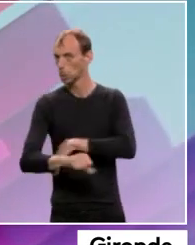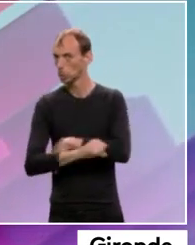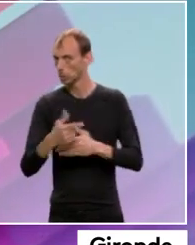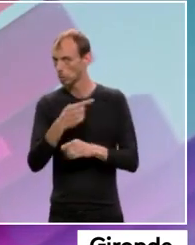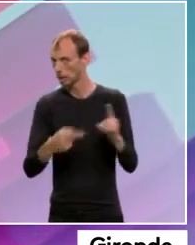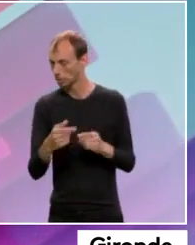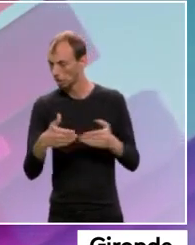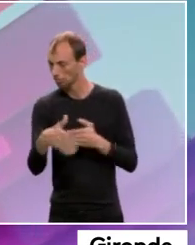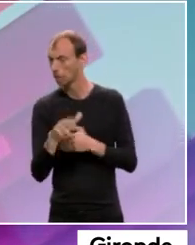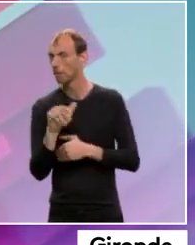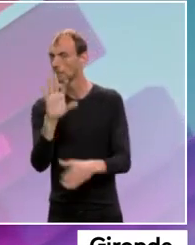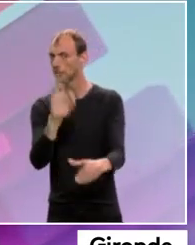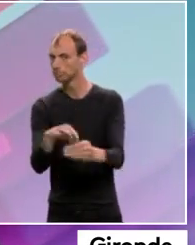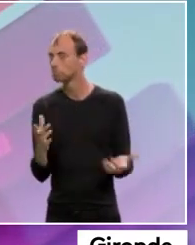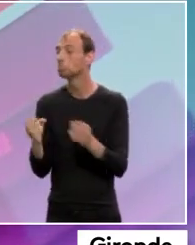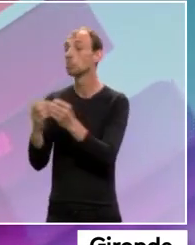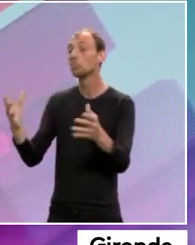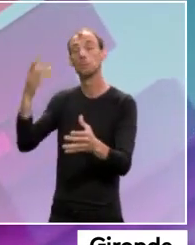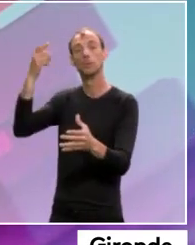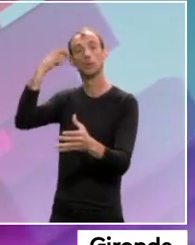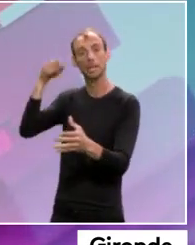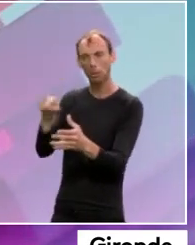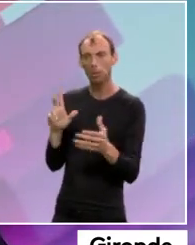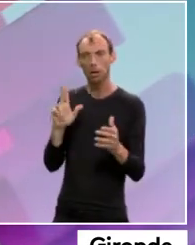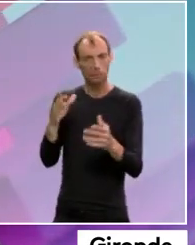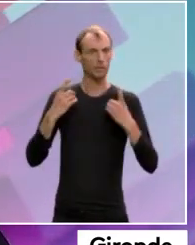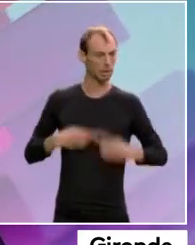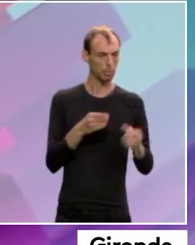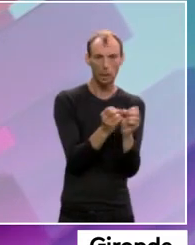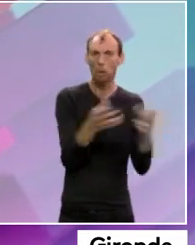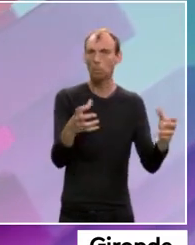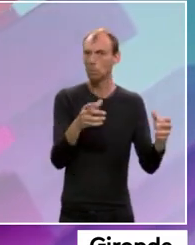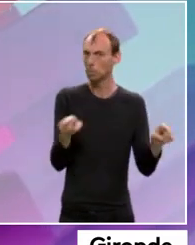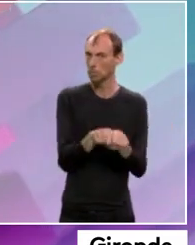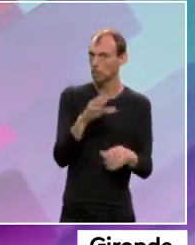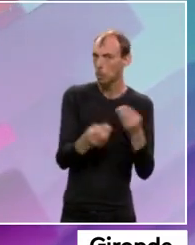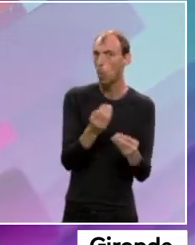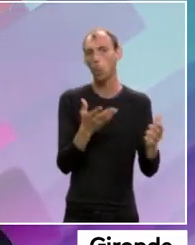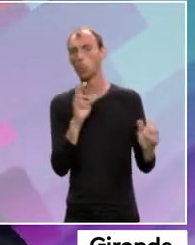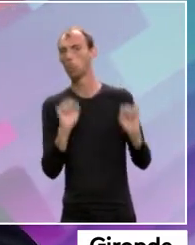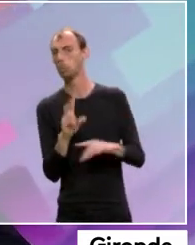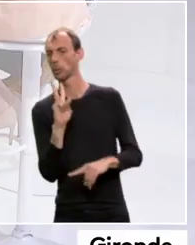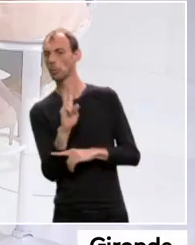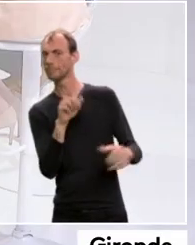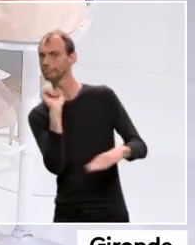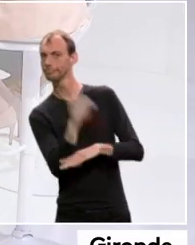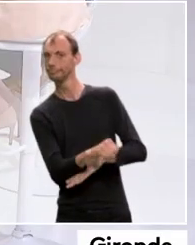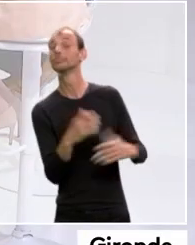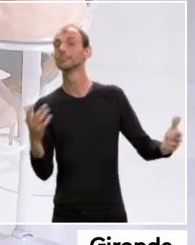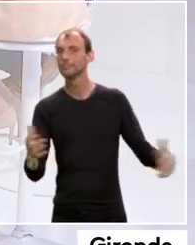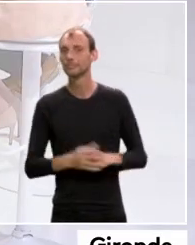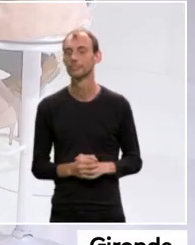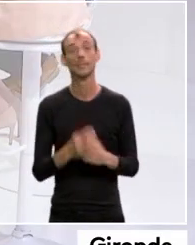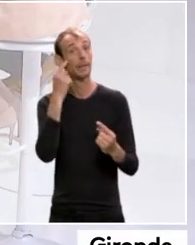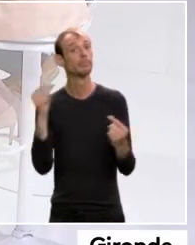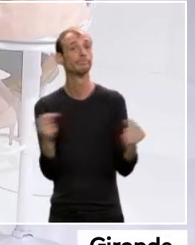présidentielle va-t-elle ou non conserver son fauteuil entre autres face à la concurrence de l'union de la gauche pour en débattre quatre